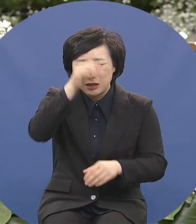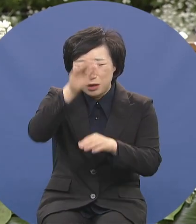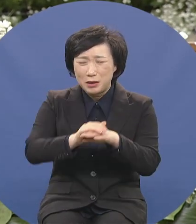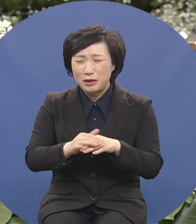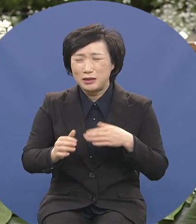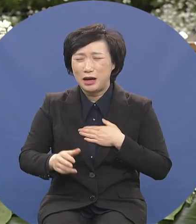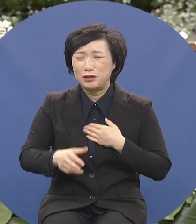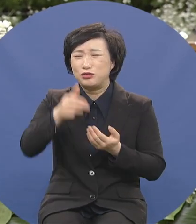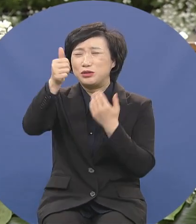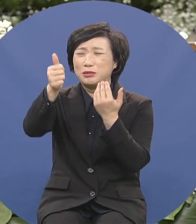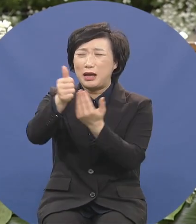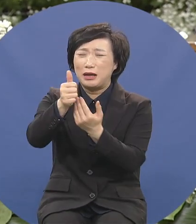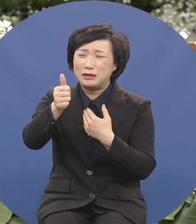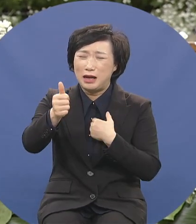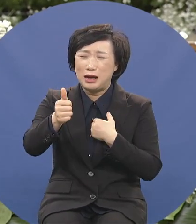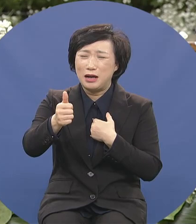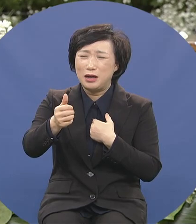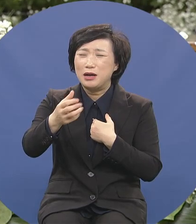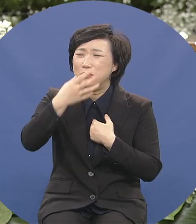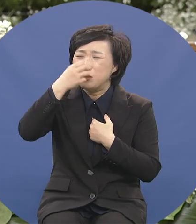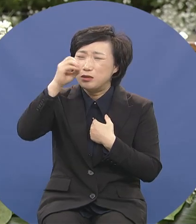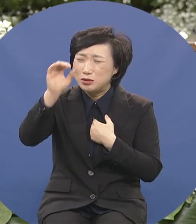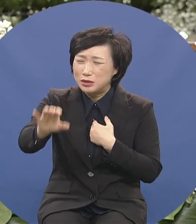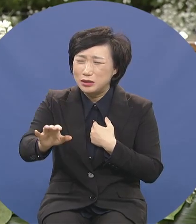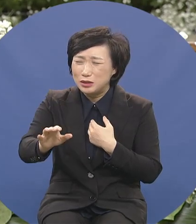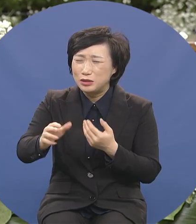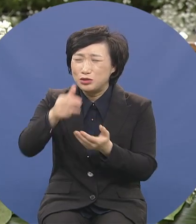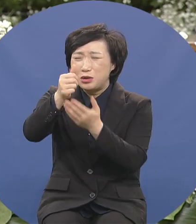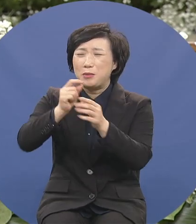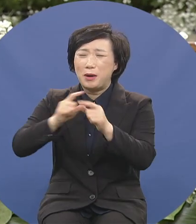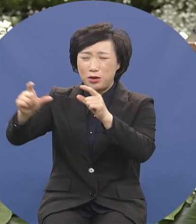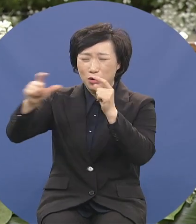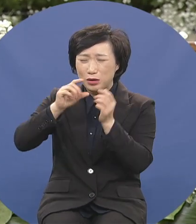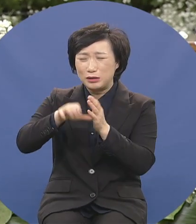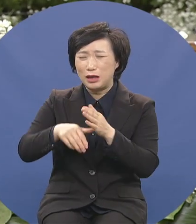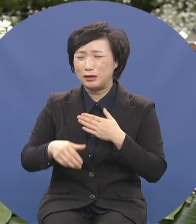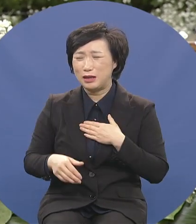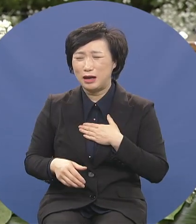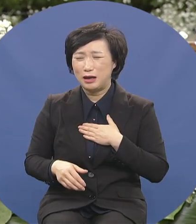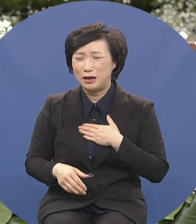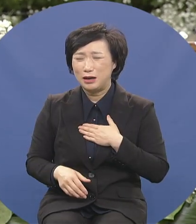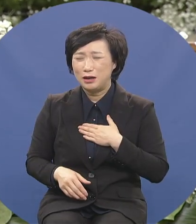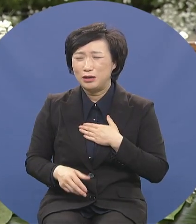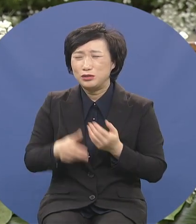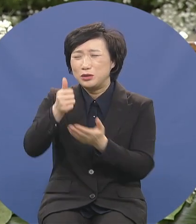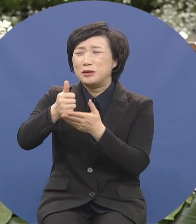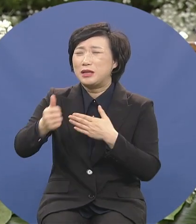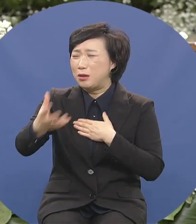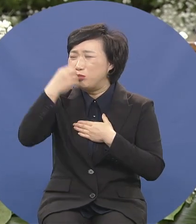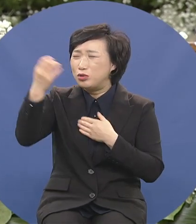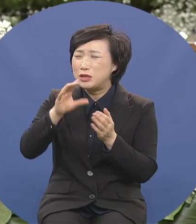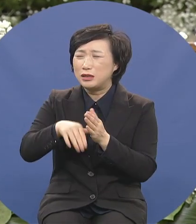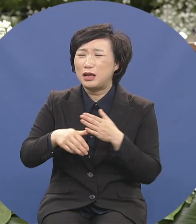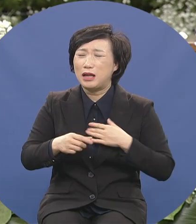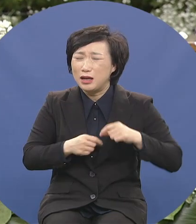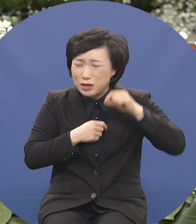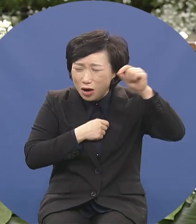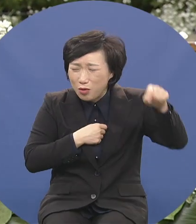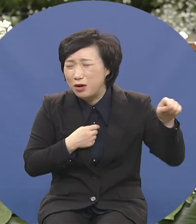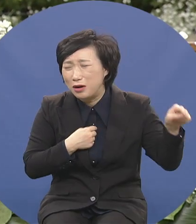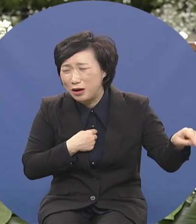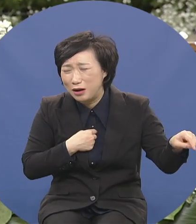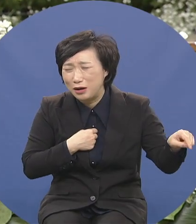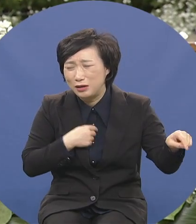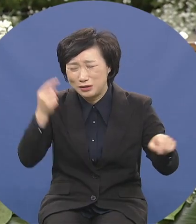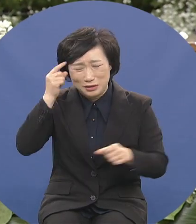어떻게 주님 앞에서 무시당했다고 주님 말씀하실 때 주가 나를 무시할 때는 영원합니다. 정신 바짝